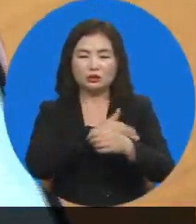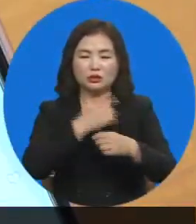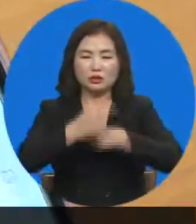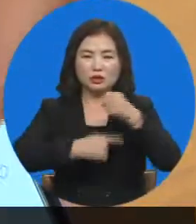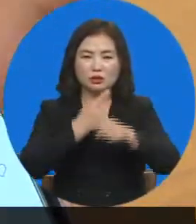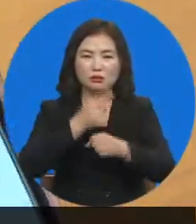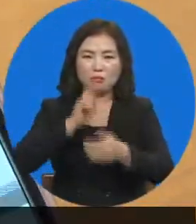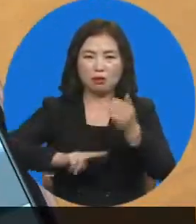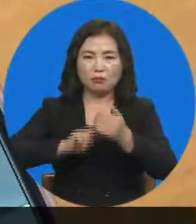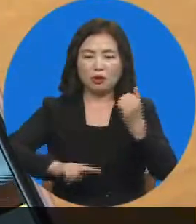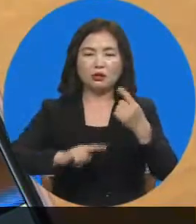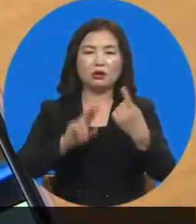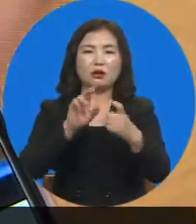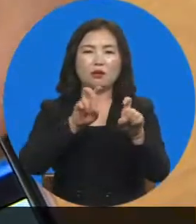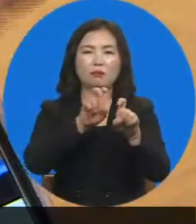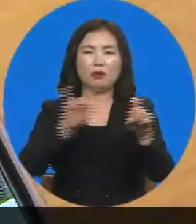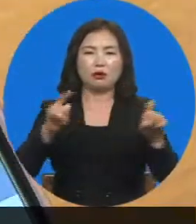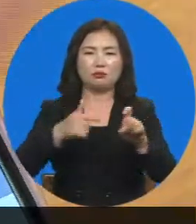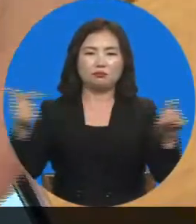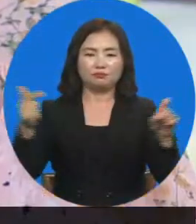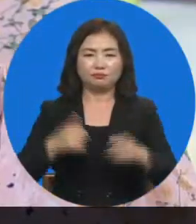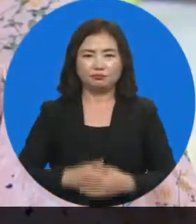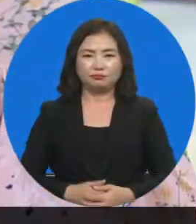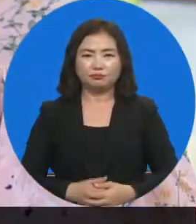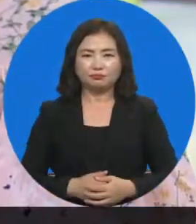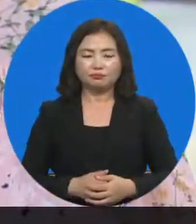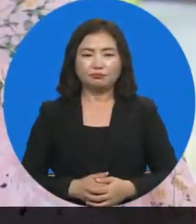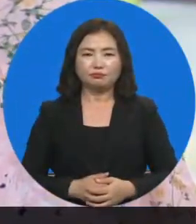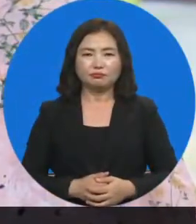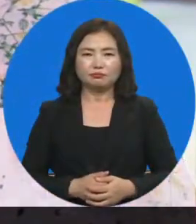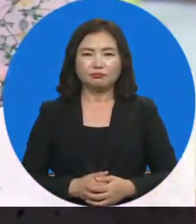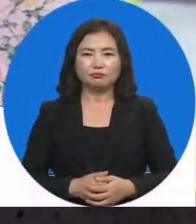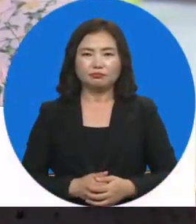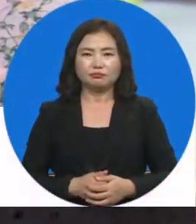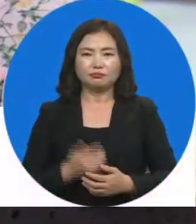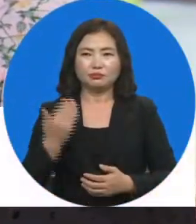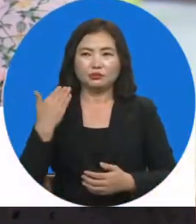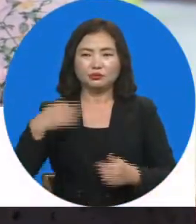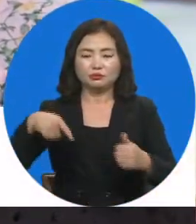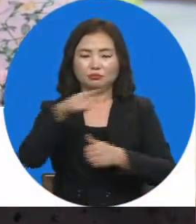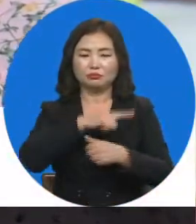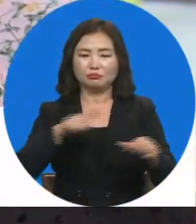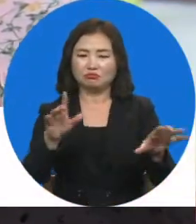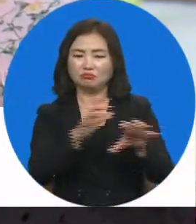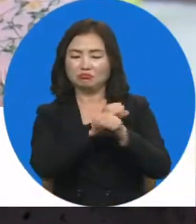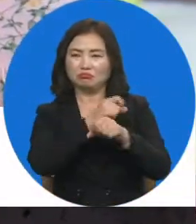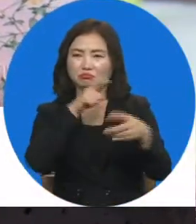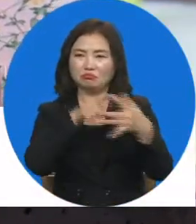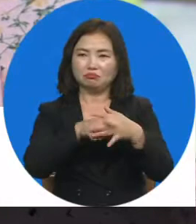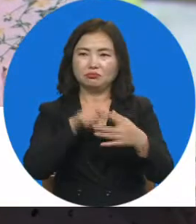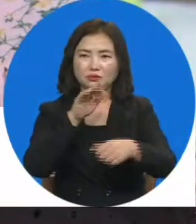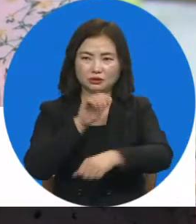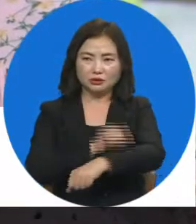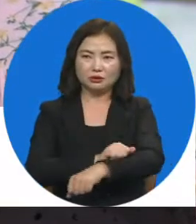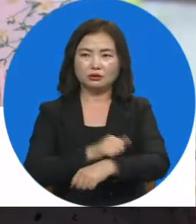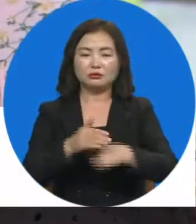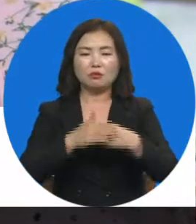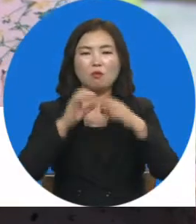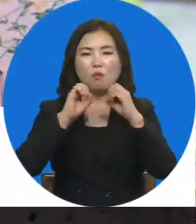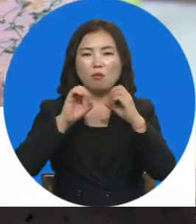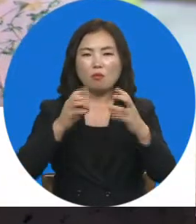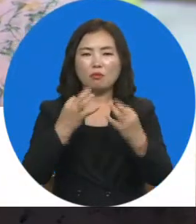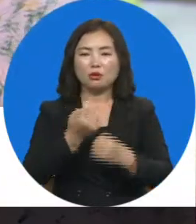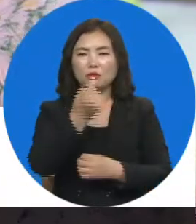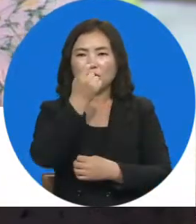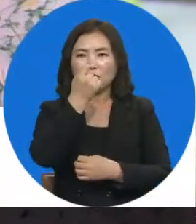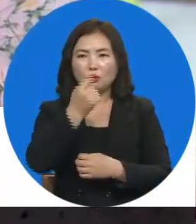매출액 규모가 10배 넘게 커졌습니다. 일단은 요즘 추세를 되게 잘 읽고 있기 때문에 그 홍보에서도